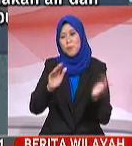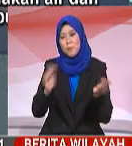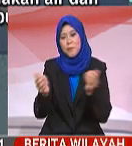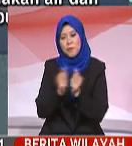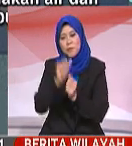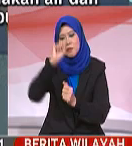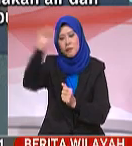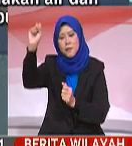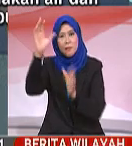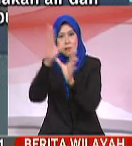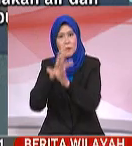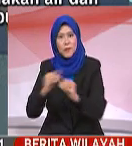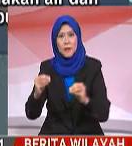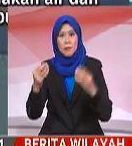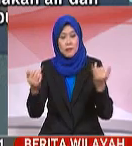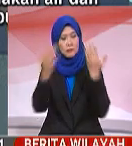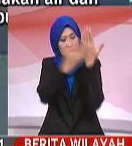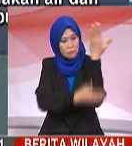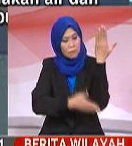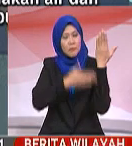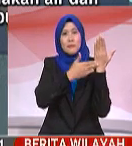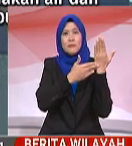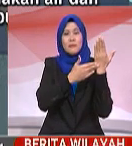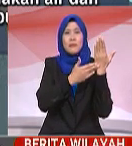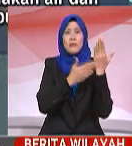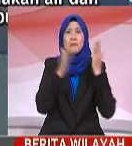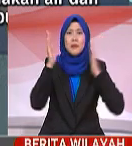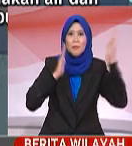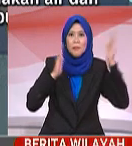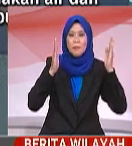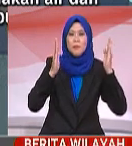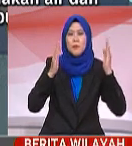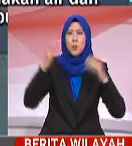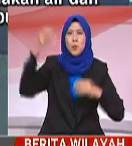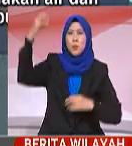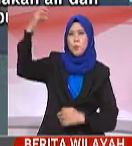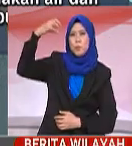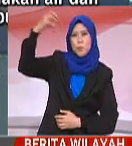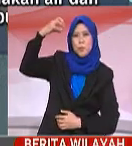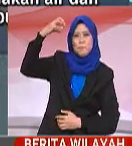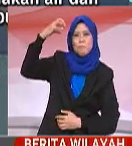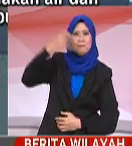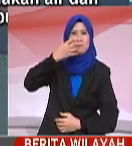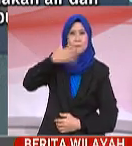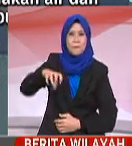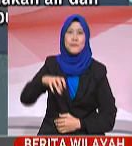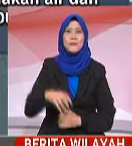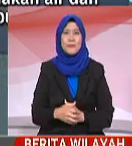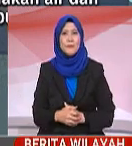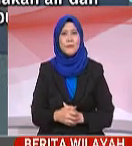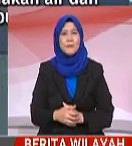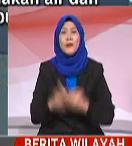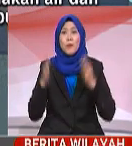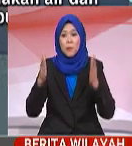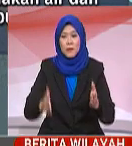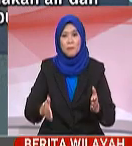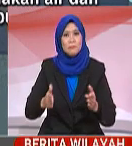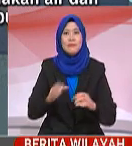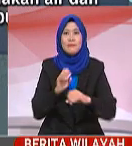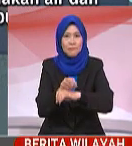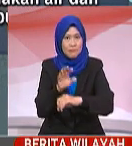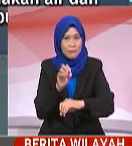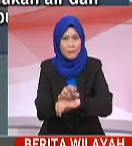Sarawak. Jadi di Semenanjung Malaysia akan mengalami keadaan cuaca yang lebih panas. Dan jadi orang ramai dinasihatkan agar